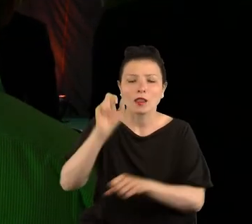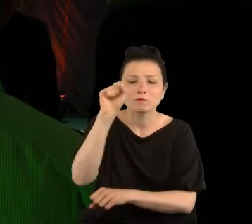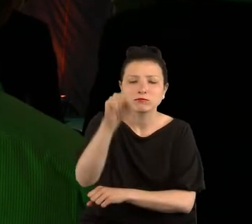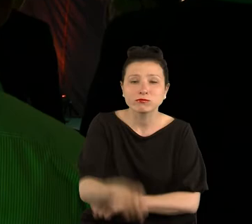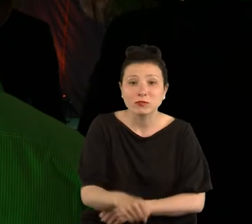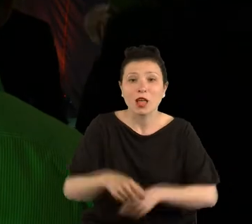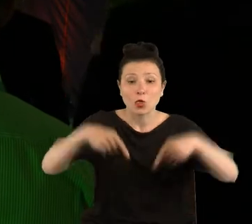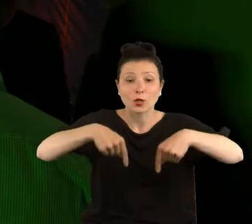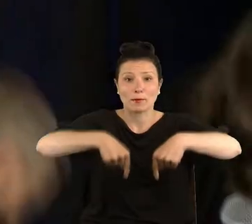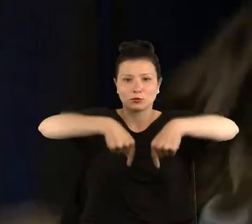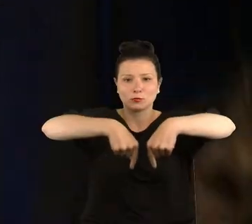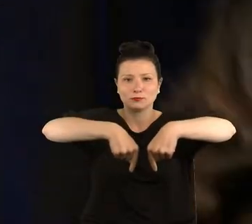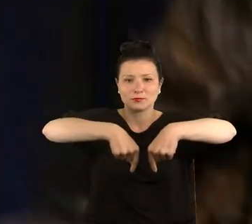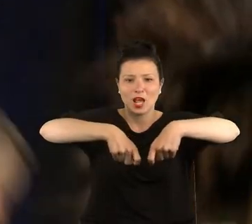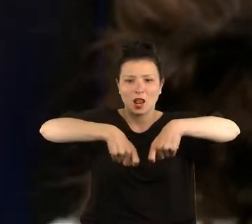wyprostowanymi nogami?